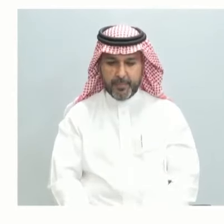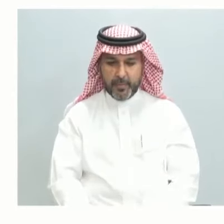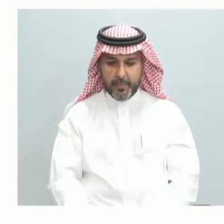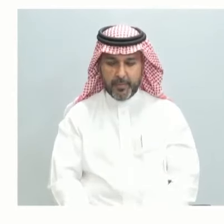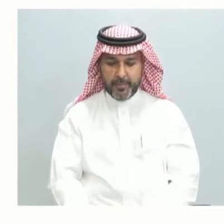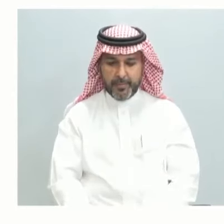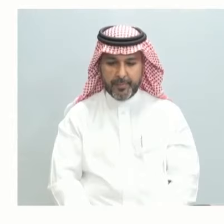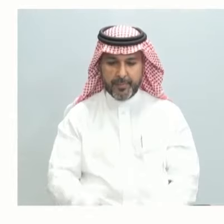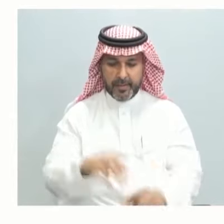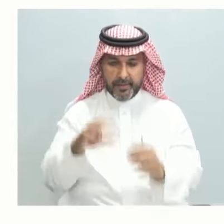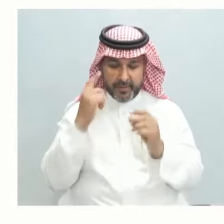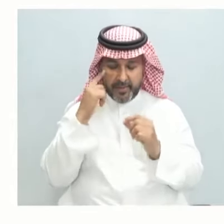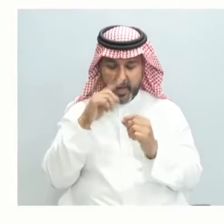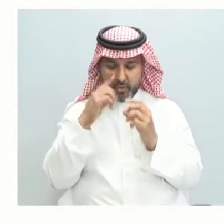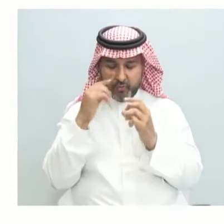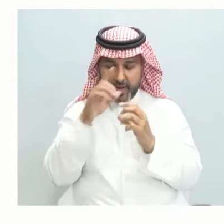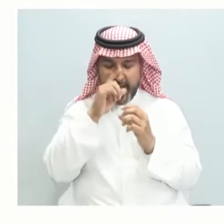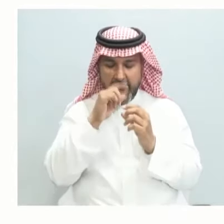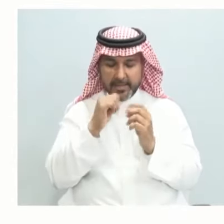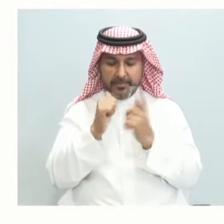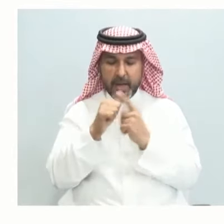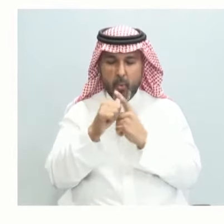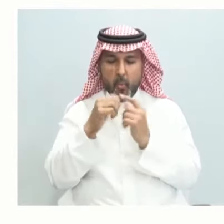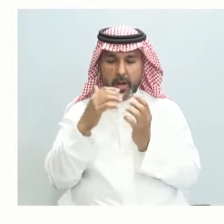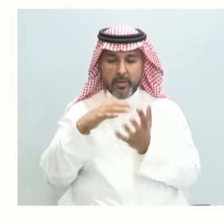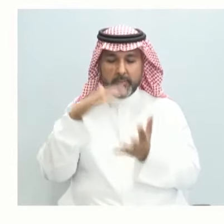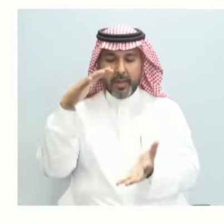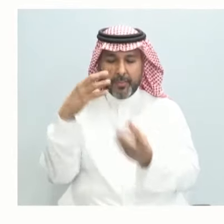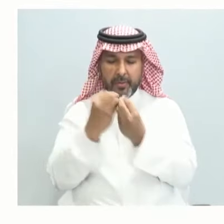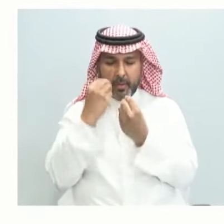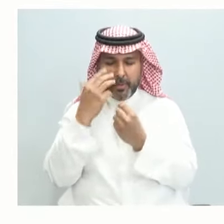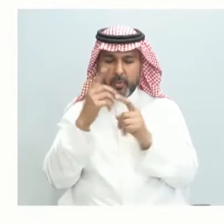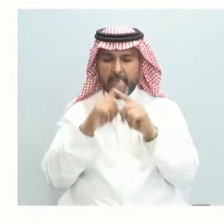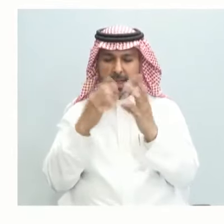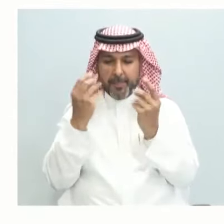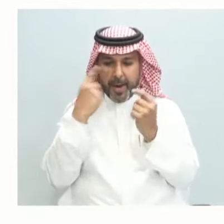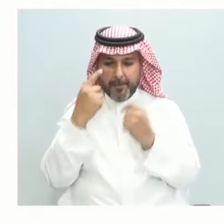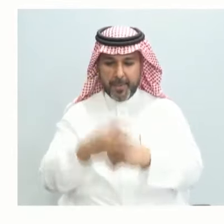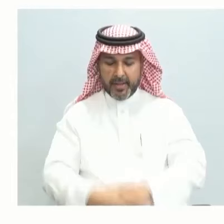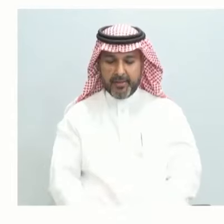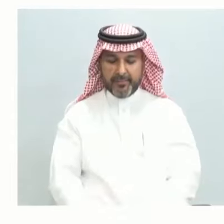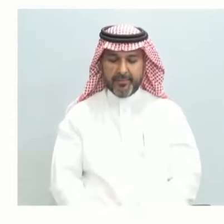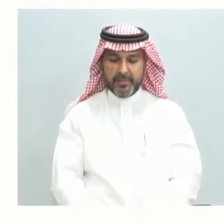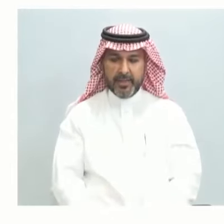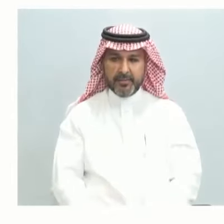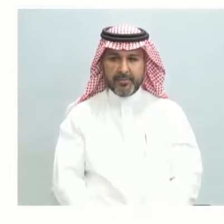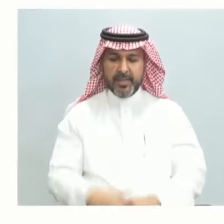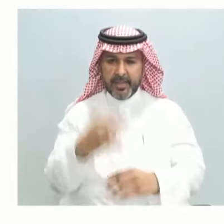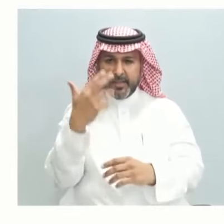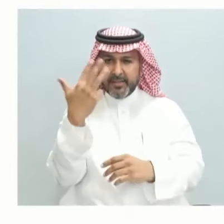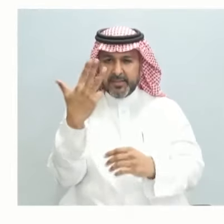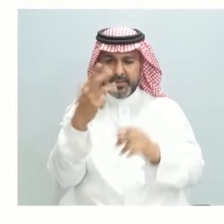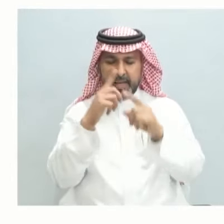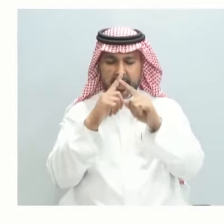احدهما بس من المشترك الاكبر والعامل الثاني هو عباره عن البواقي بعد ايجاد القاسم